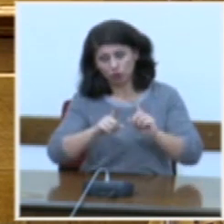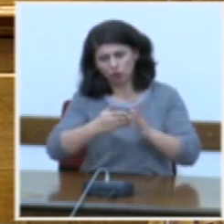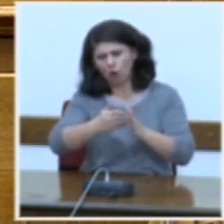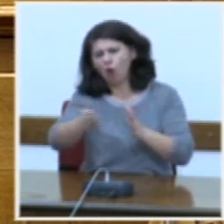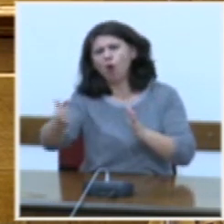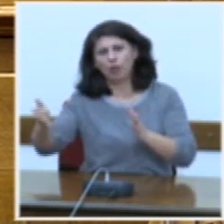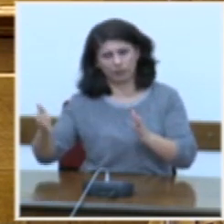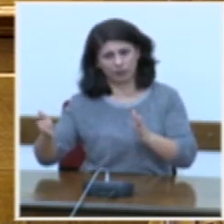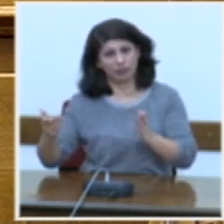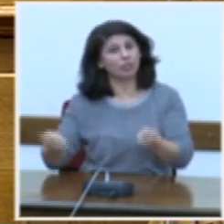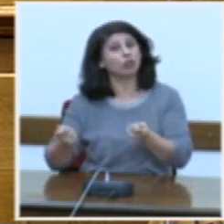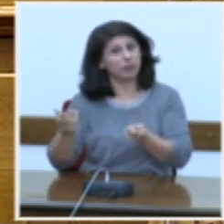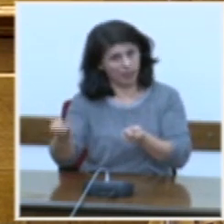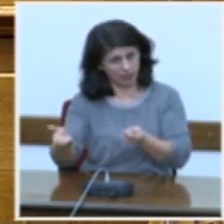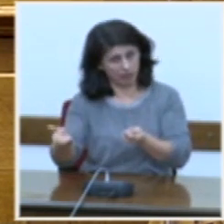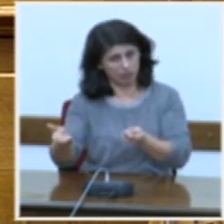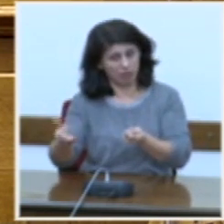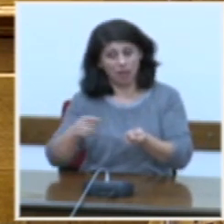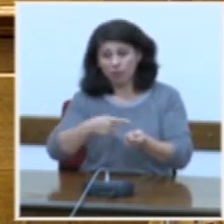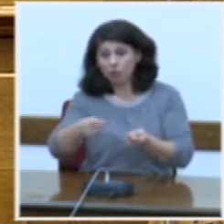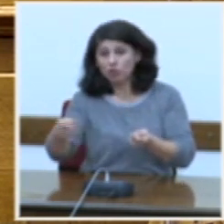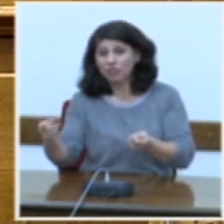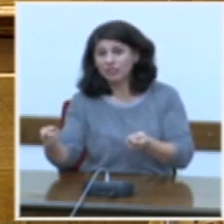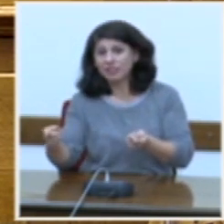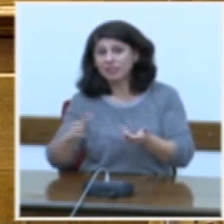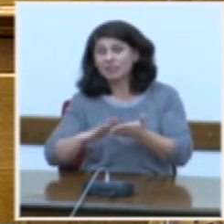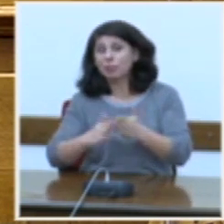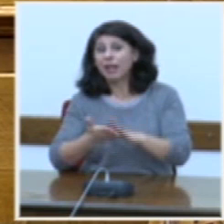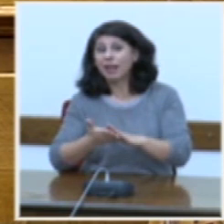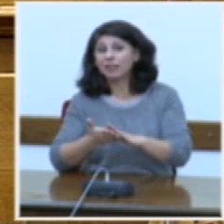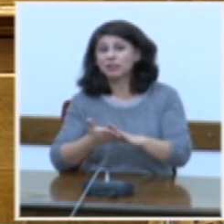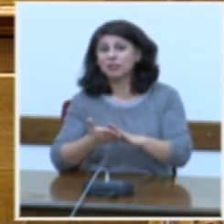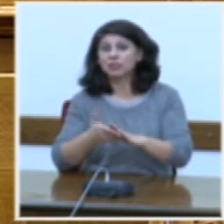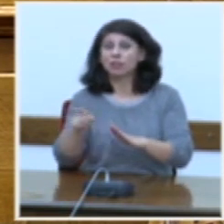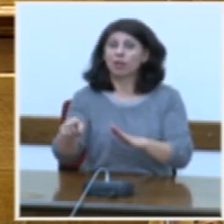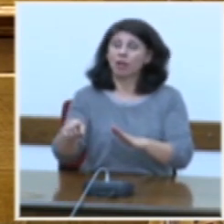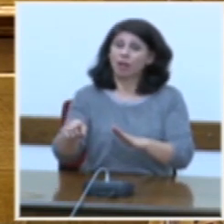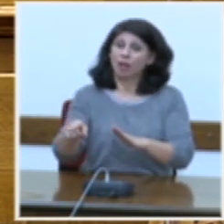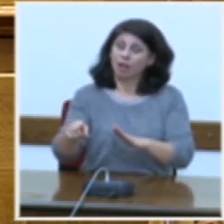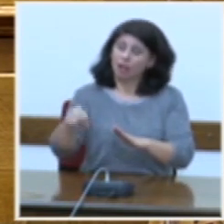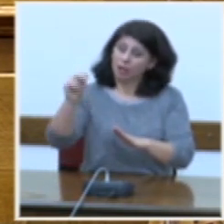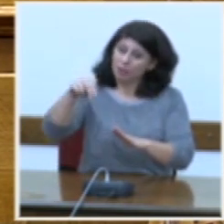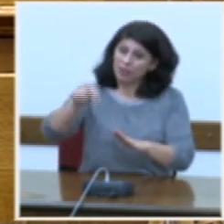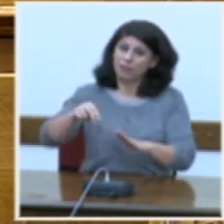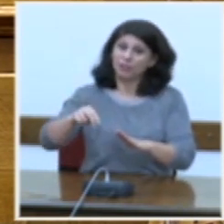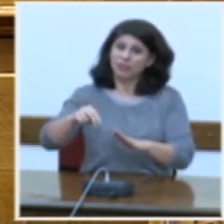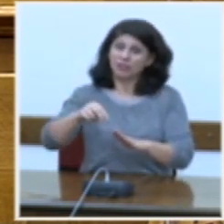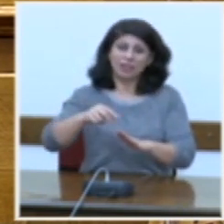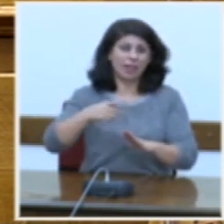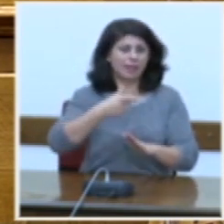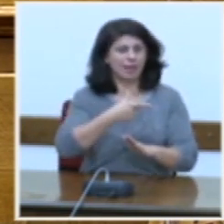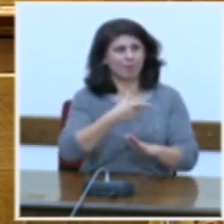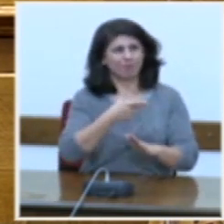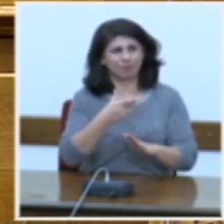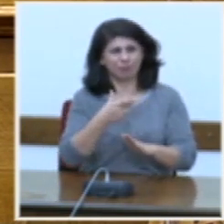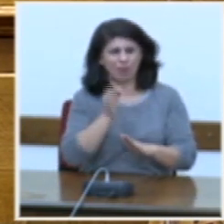τις πράξεις τους και πώς αυτές αξιοποιήθηκαν για να συκοφαντηθεί ο λαός, το κίνημά του, οι αγώνες του,